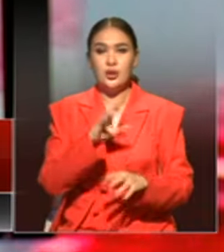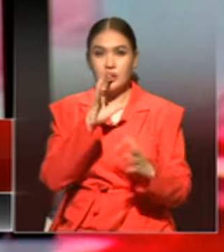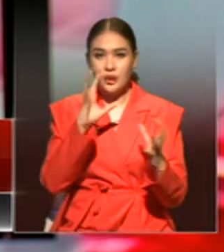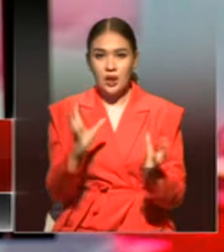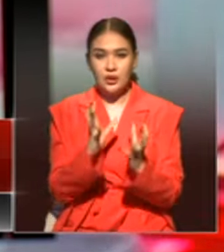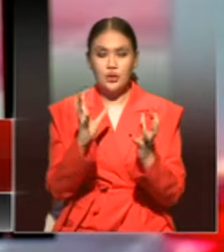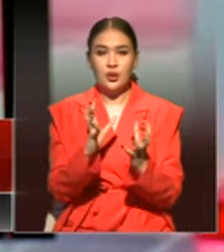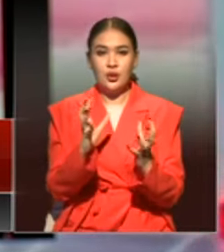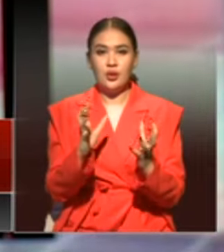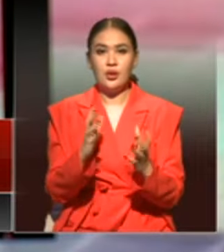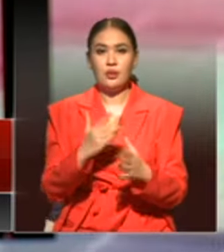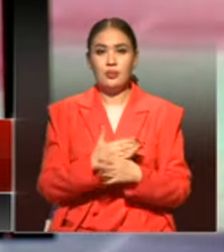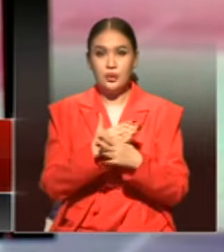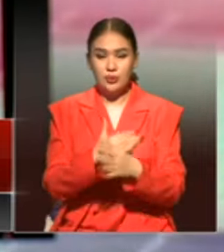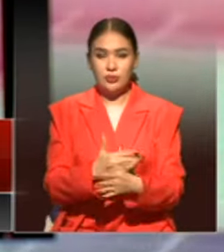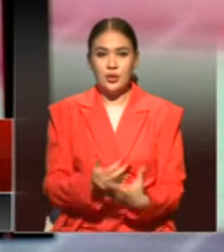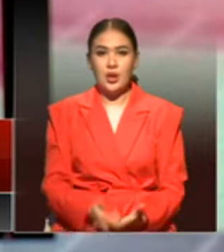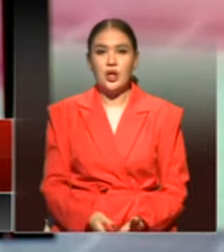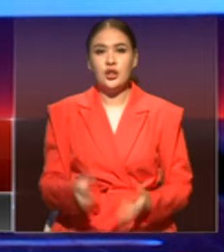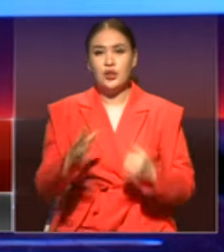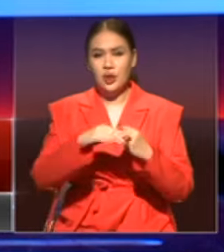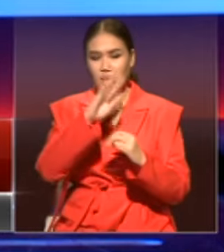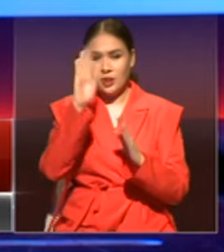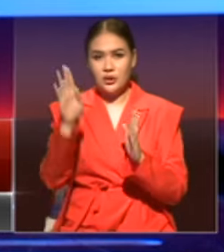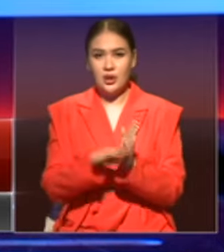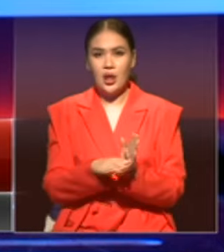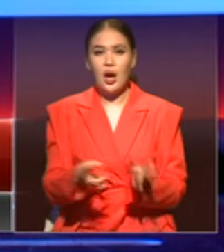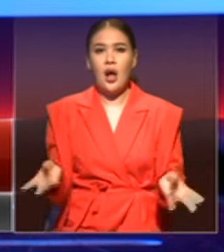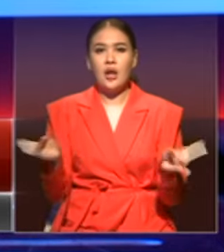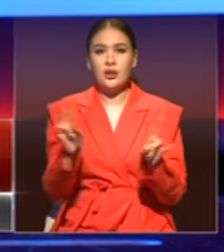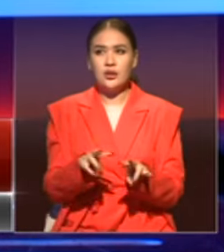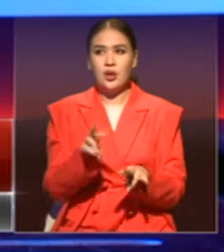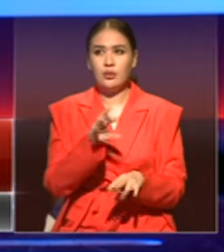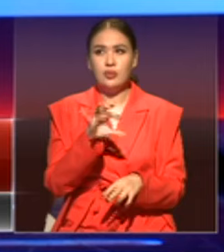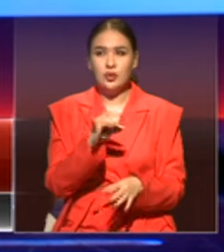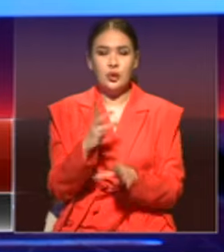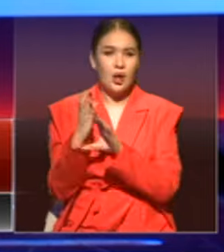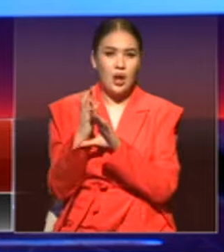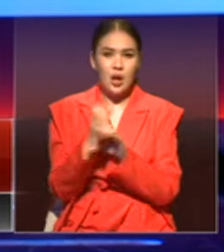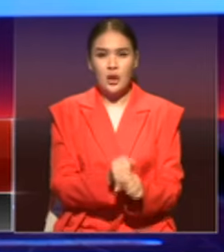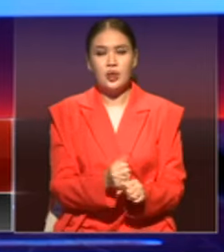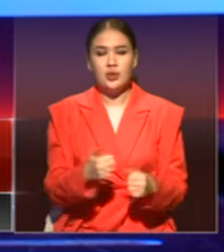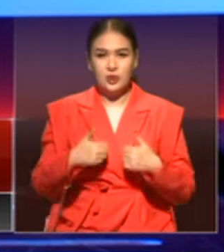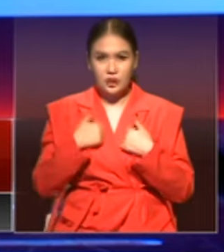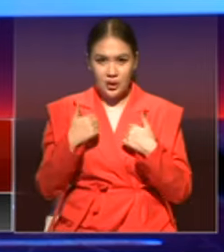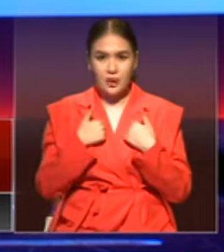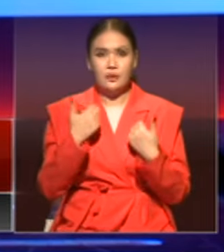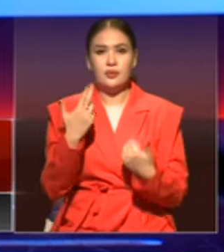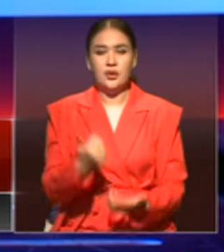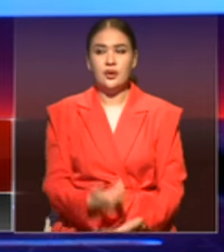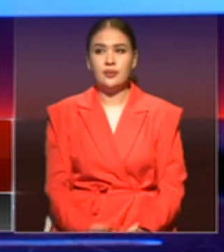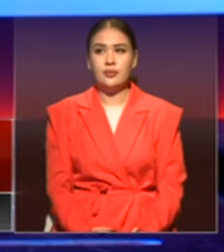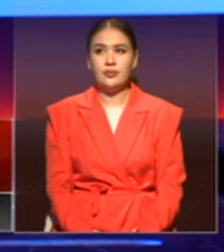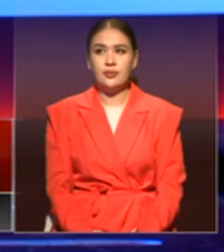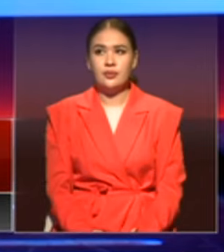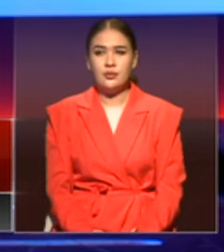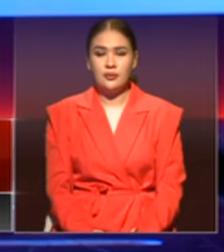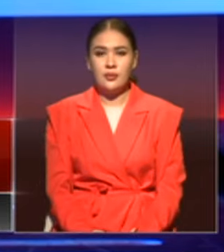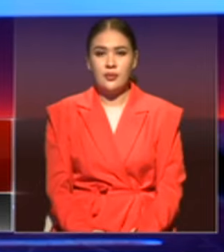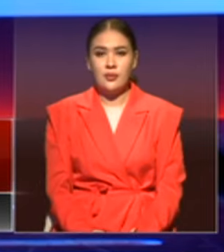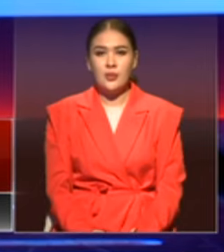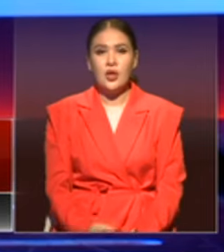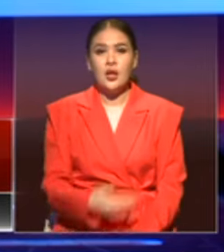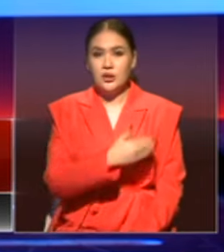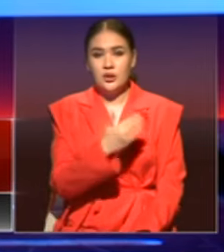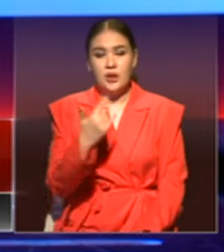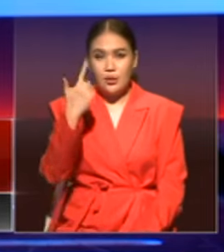кішкене үлесімізді қосып отырмыз. Жердің астына енетін тыңайтқыштарды, қалдықтарды кішкене болса да азайтуға атсалсамыз дейсіз ғой. Өзіңіз куә болып